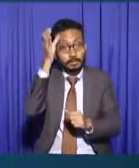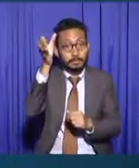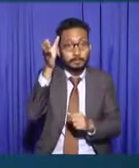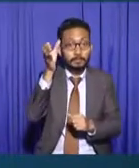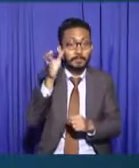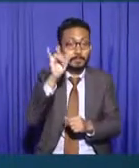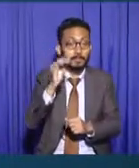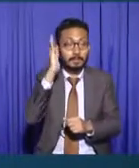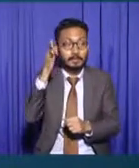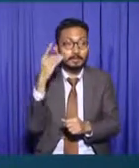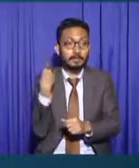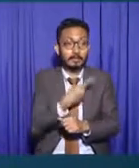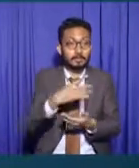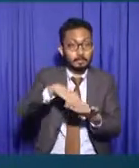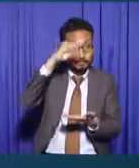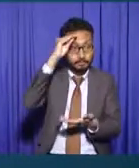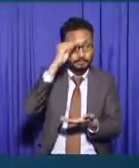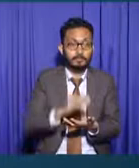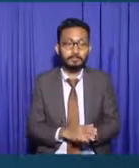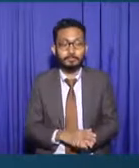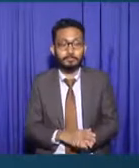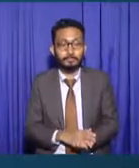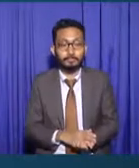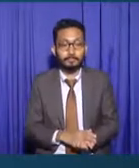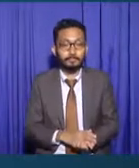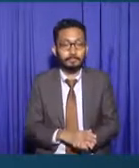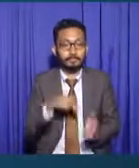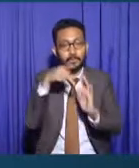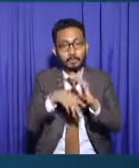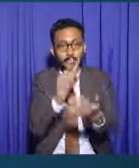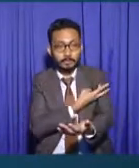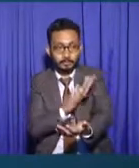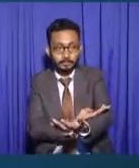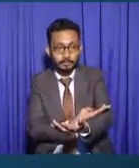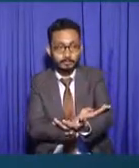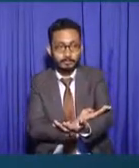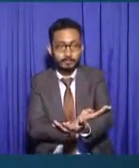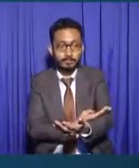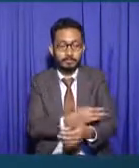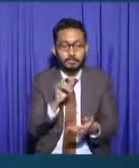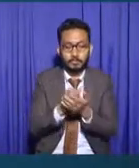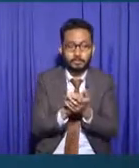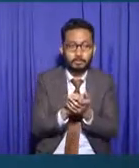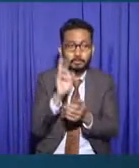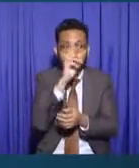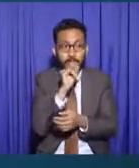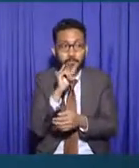yang akan kita pelajari yang pertama pewarisan